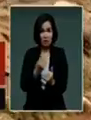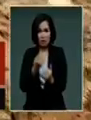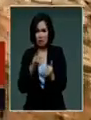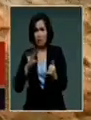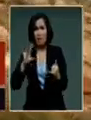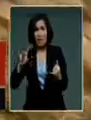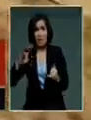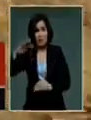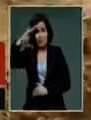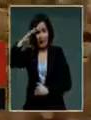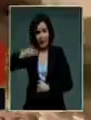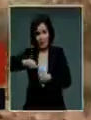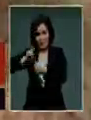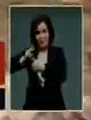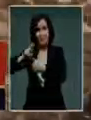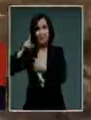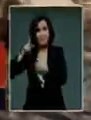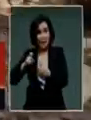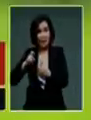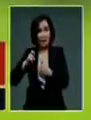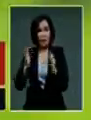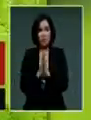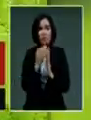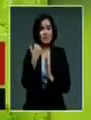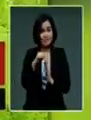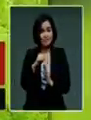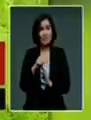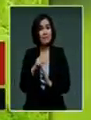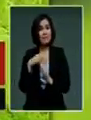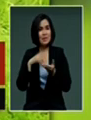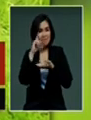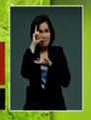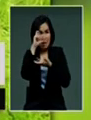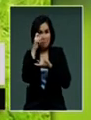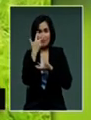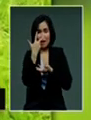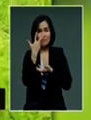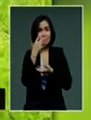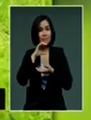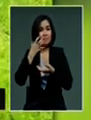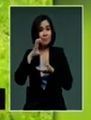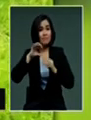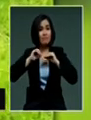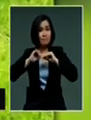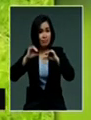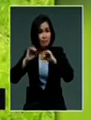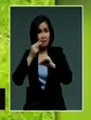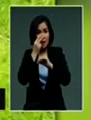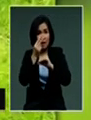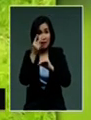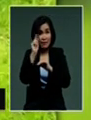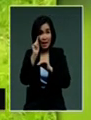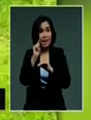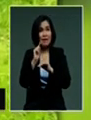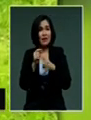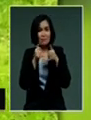หารเมียนมาใช้อาวุธปืนยิงแล้วก็นอกจากนี้เนี่ยรอยเตอร์ยังเผยแพร่ภาพนิ่ง3ภาพที่แสดงให้เห็นถึงขณะที่